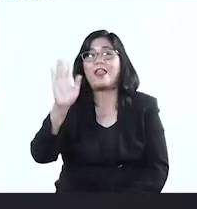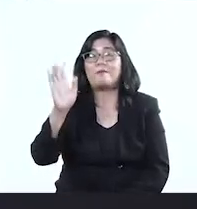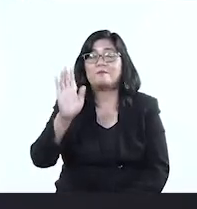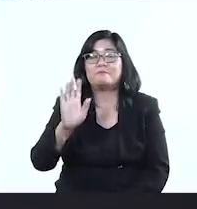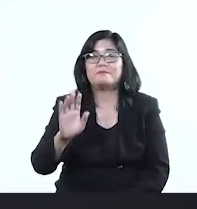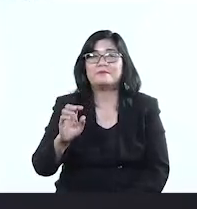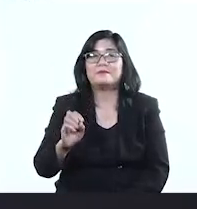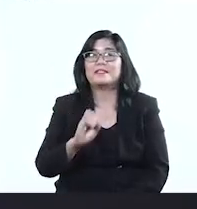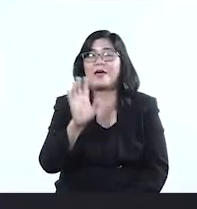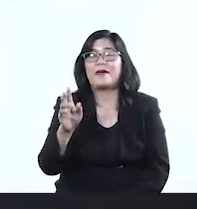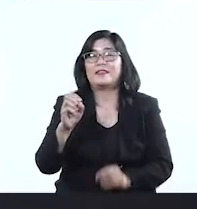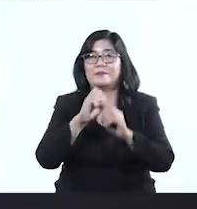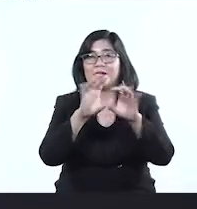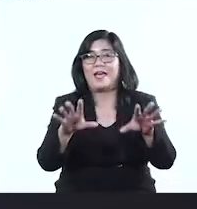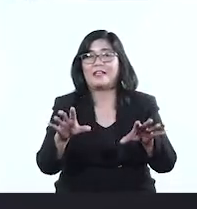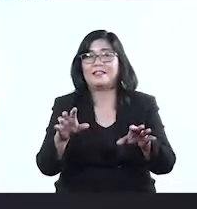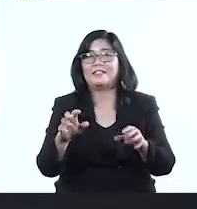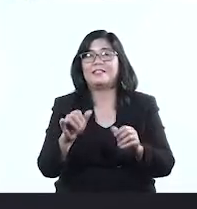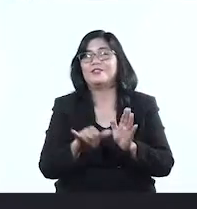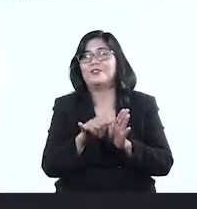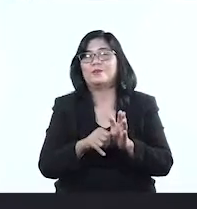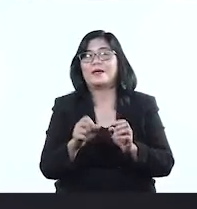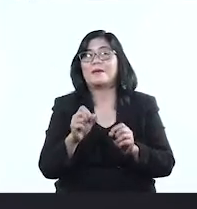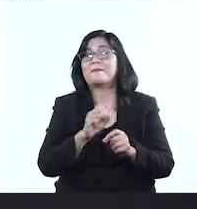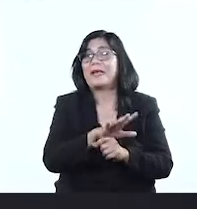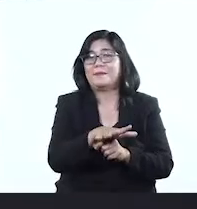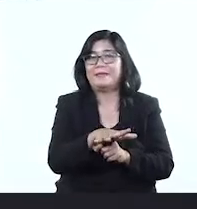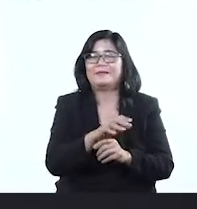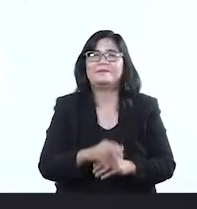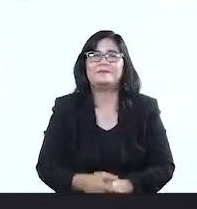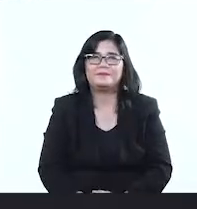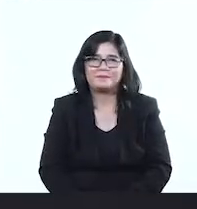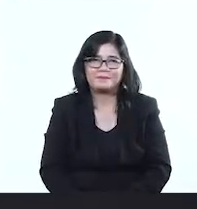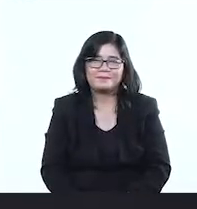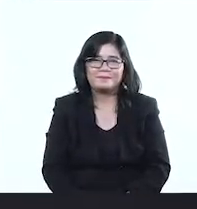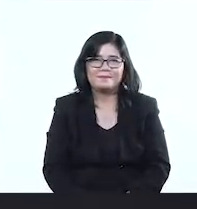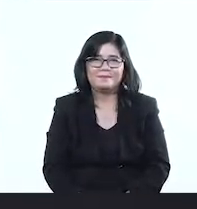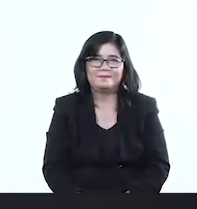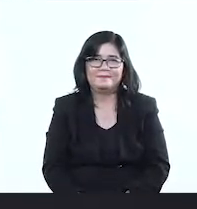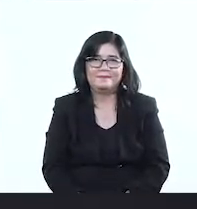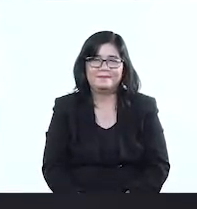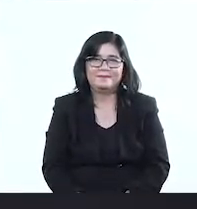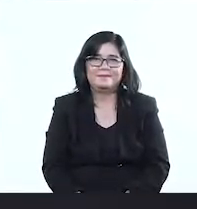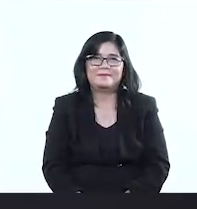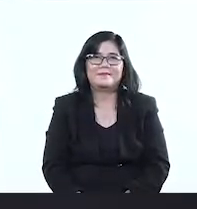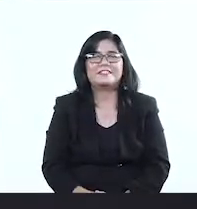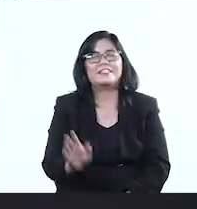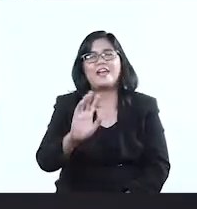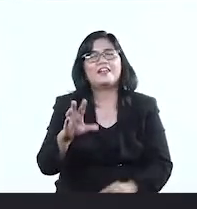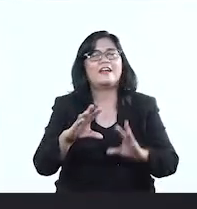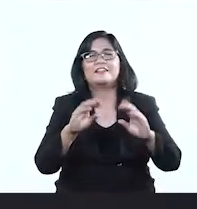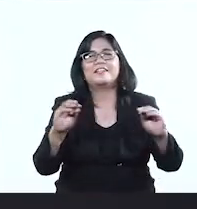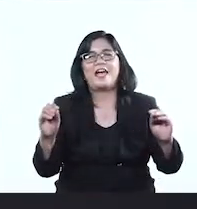selamat diberkati youtuber pandemic Hahaha jadi karena pandemic ada kerjaan